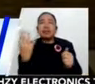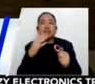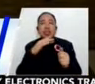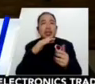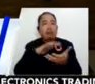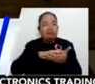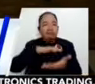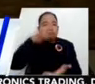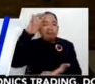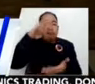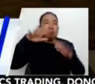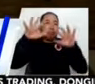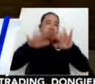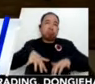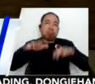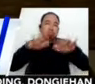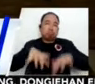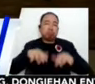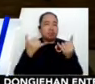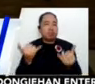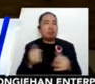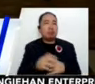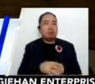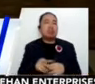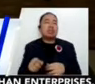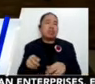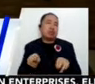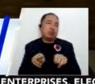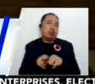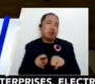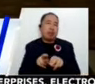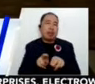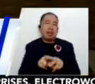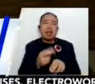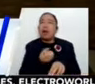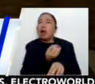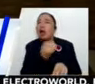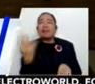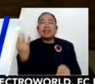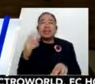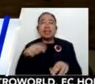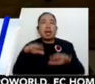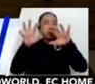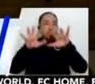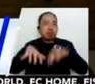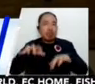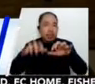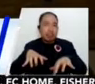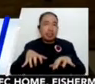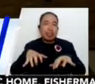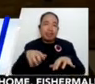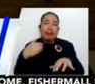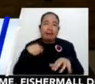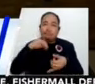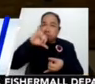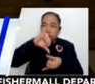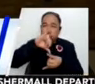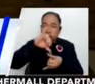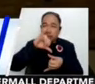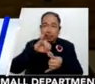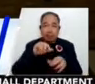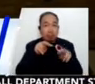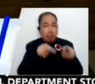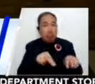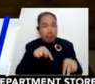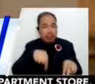normal ngayon eh, kaya yung volume ng rainfall talagang binabantayan natin. Hindi lang dito sa Marikina kundi sa